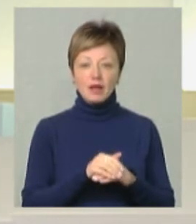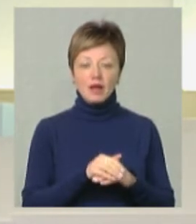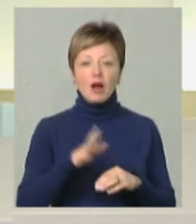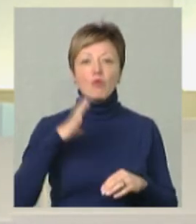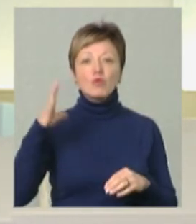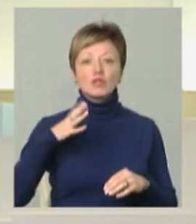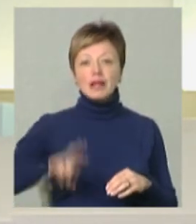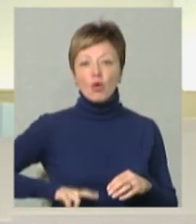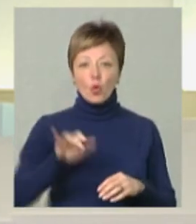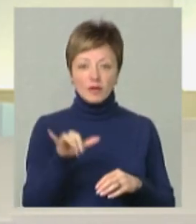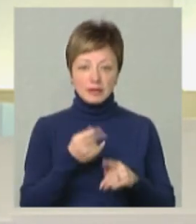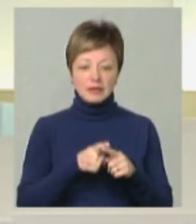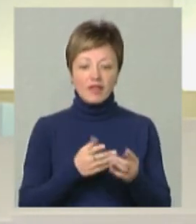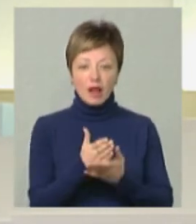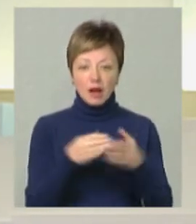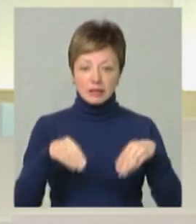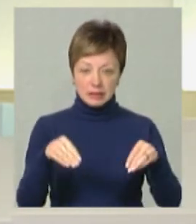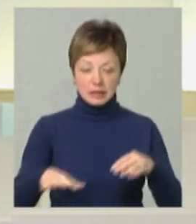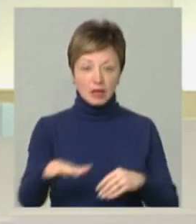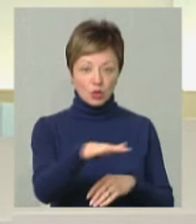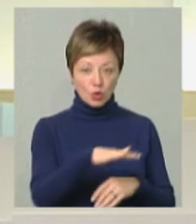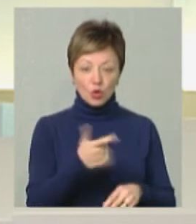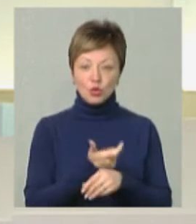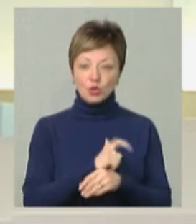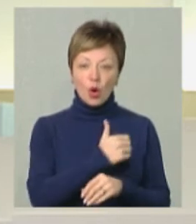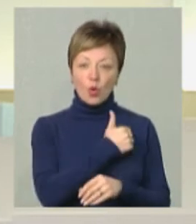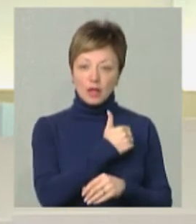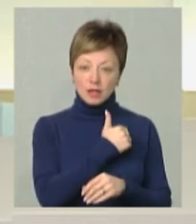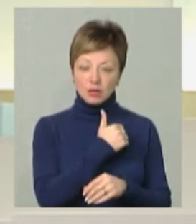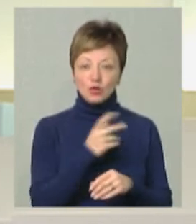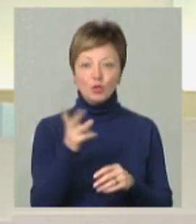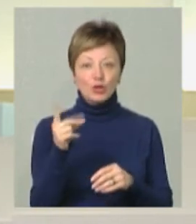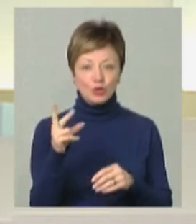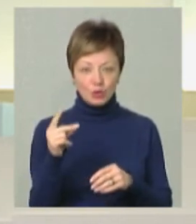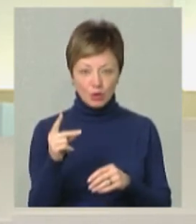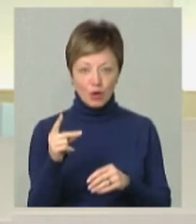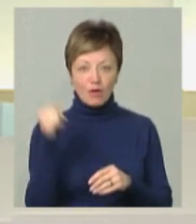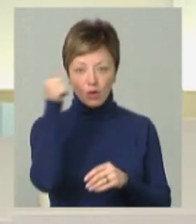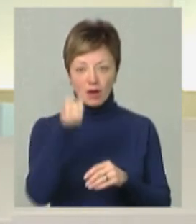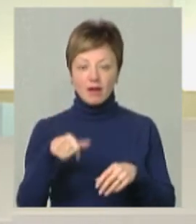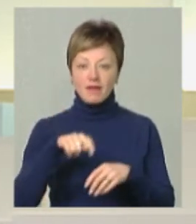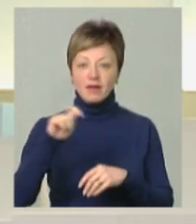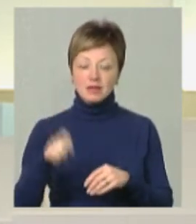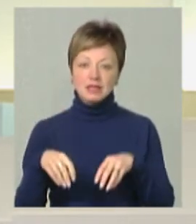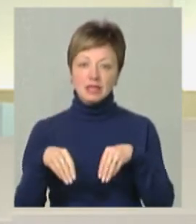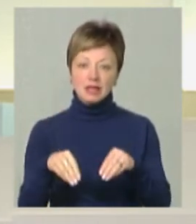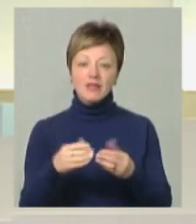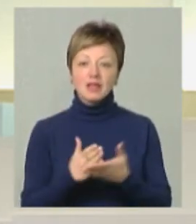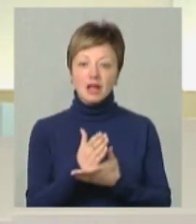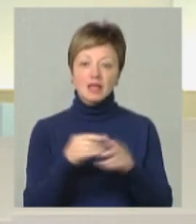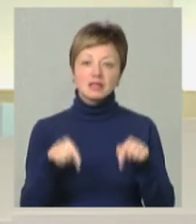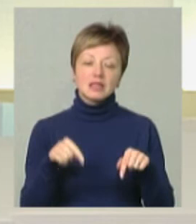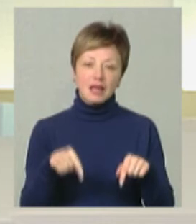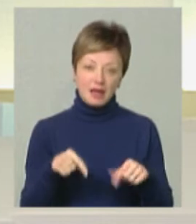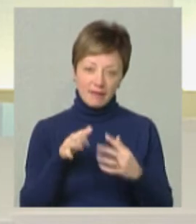ці ветерани садили саме цю територію. І дуже хотілося, щоб протилежно роки війни садили ветерани уже